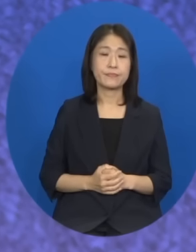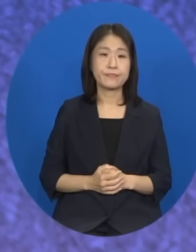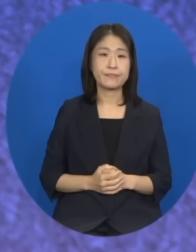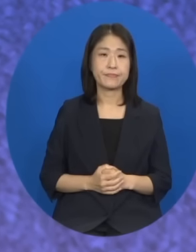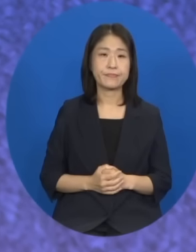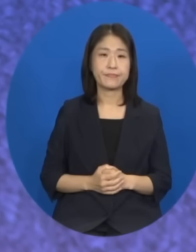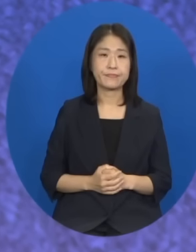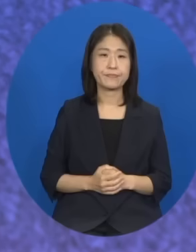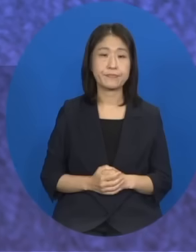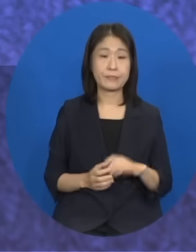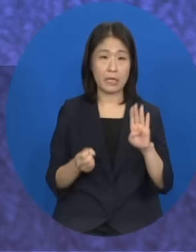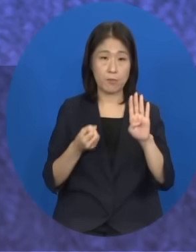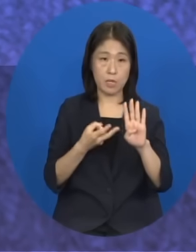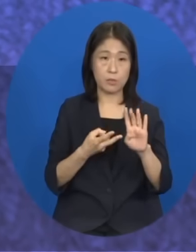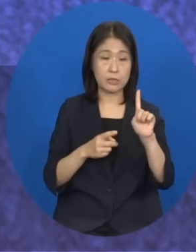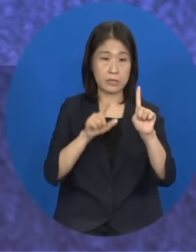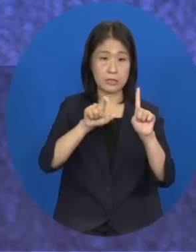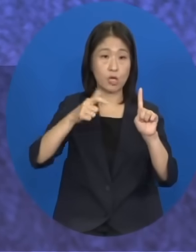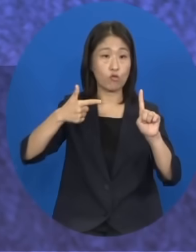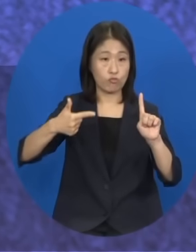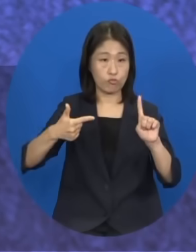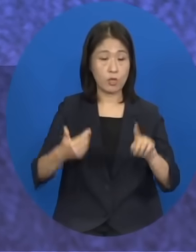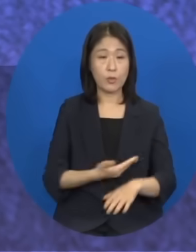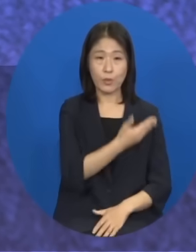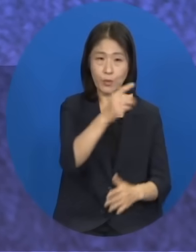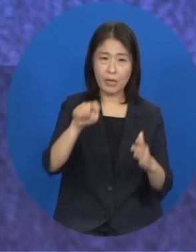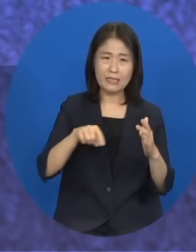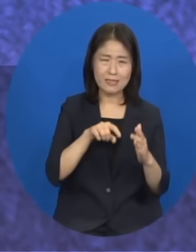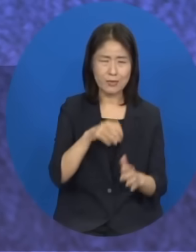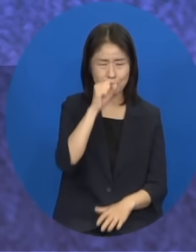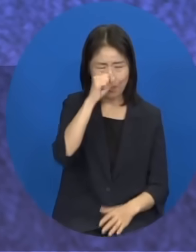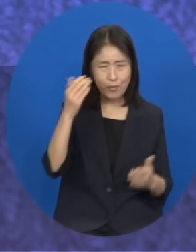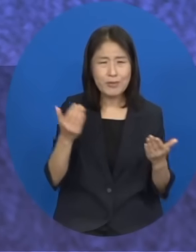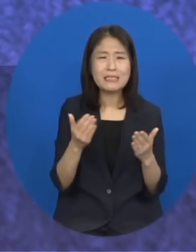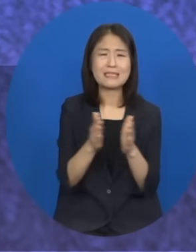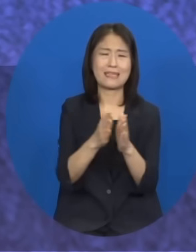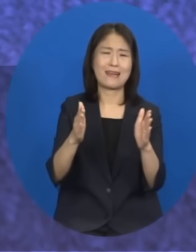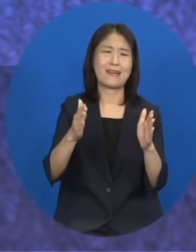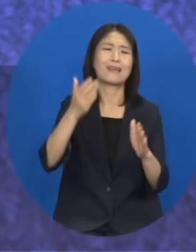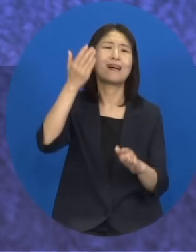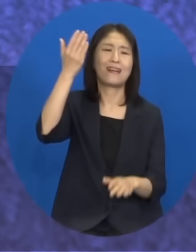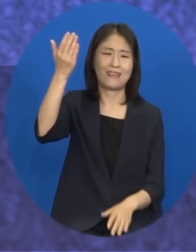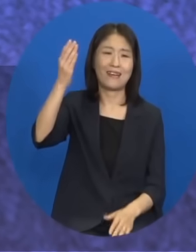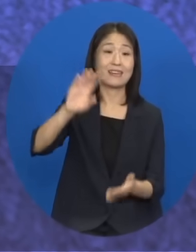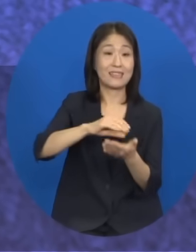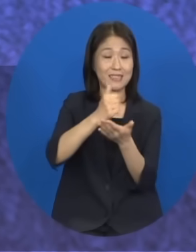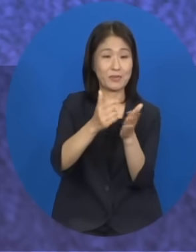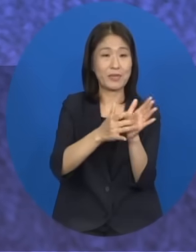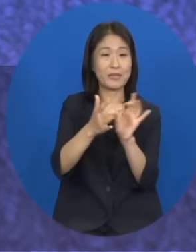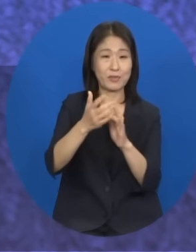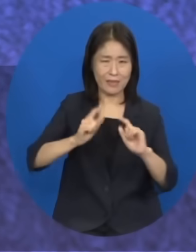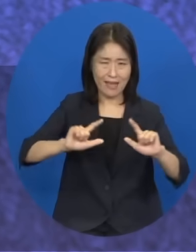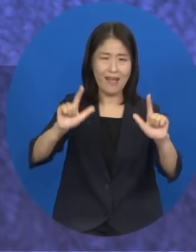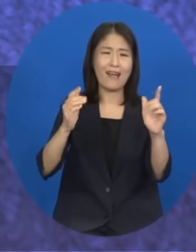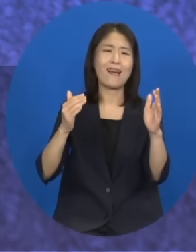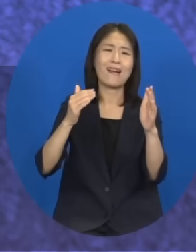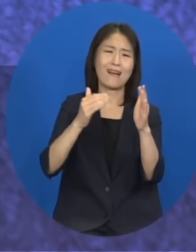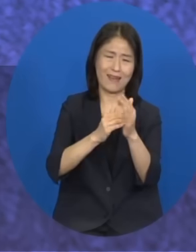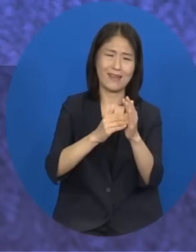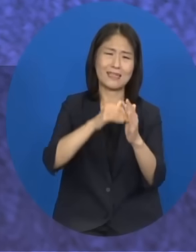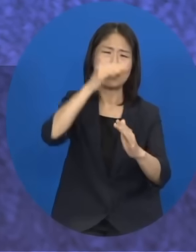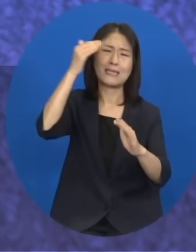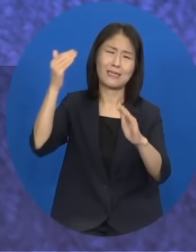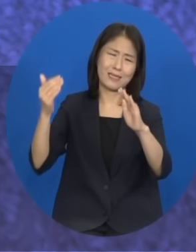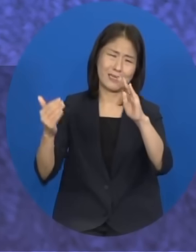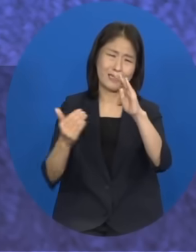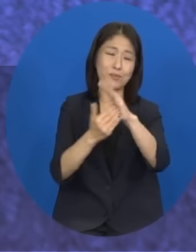빌립보서 1장 6절에 너희 안에서 착한 일을 시작하시니가 그리스도 예수의 날까지 이루실 줄을